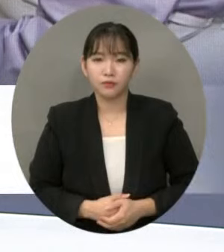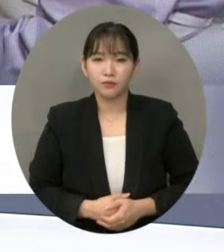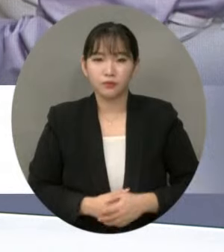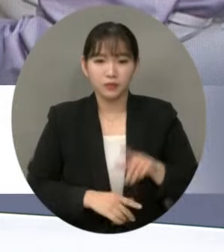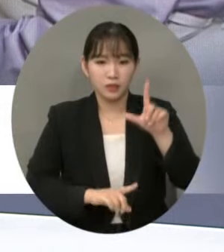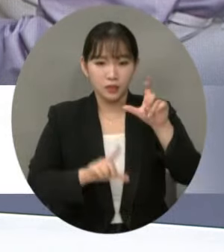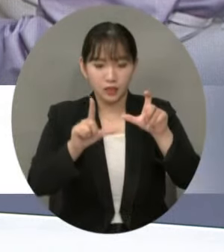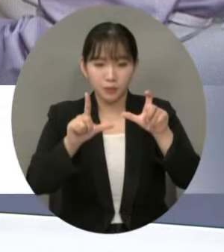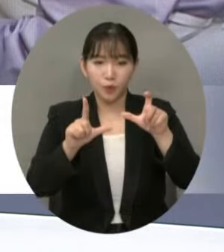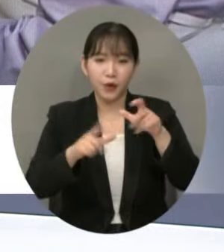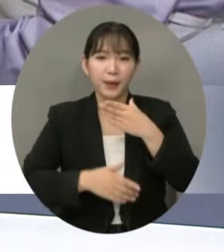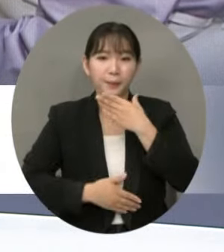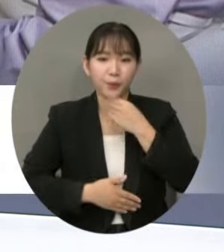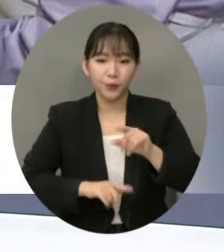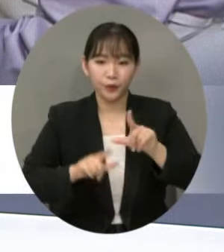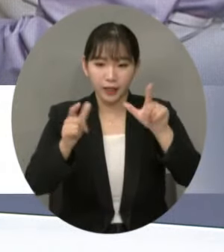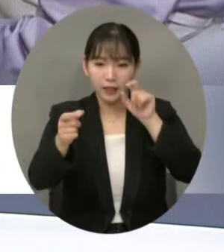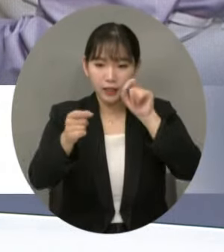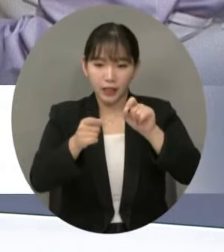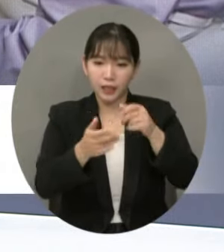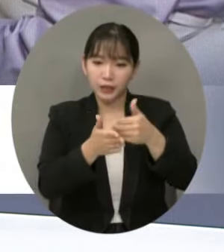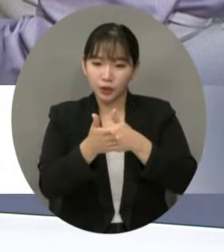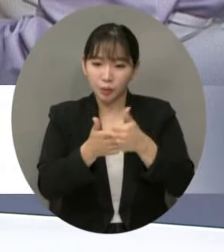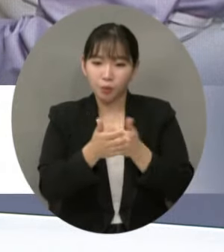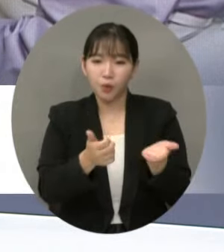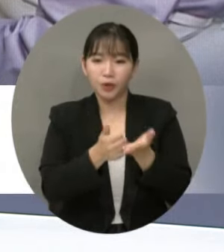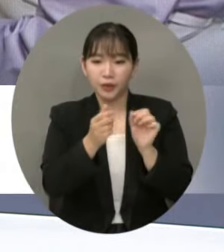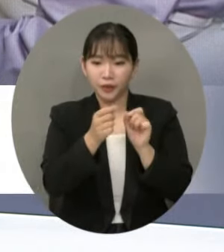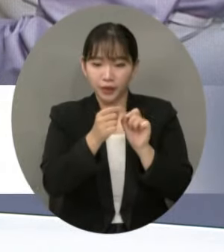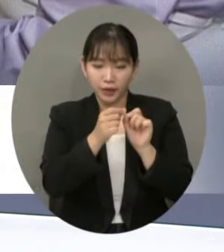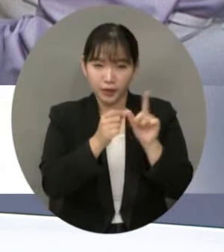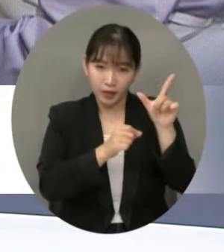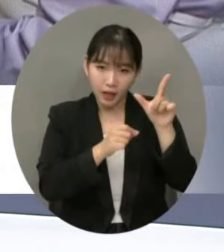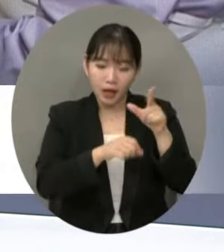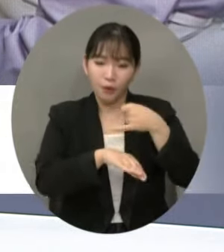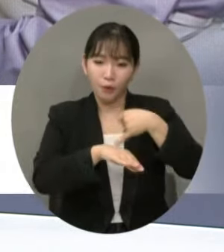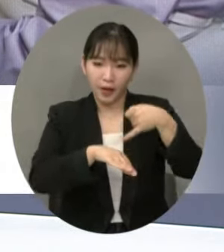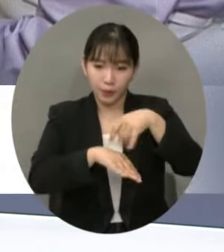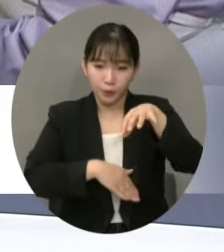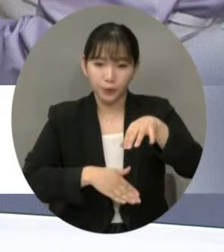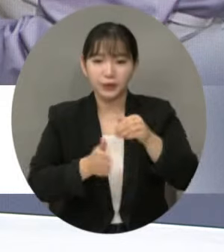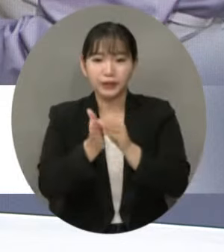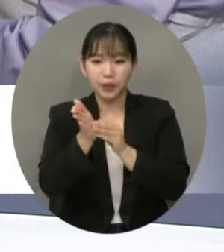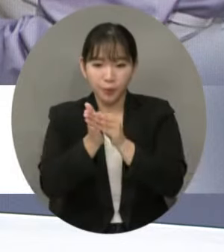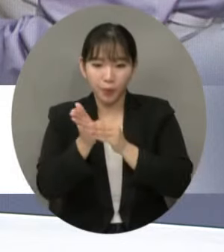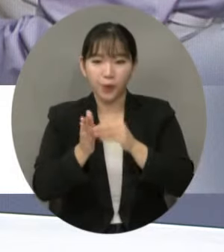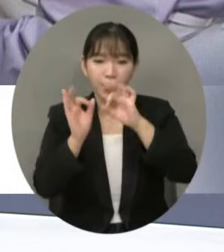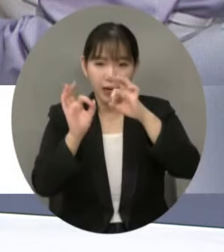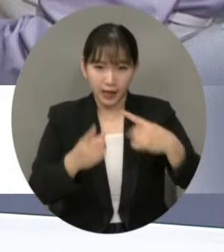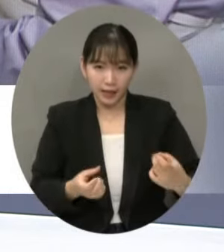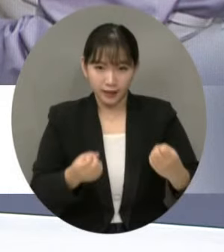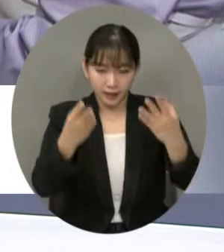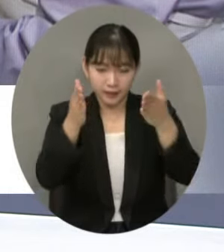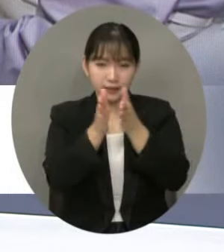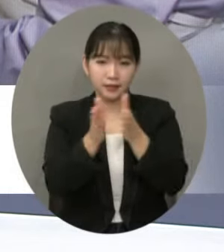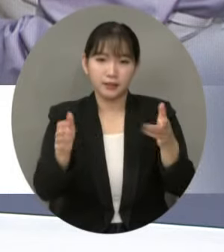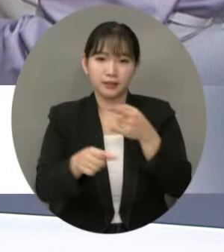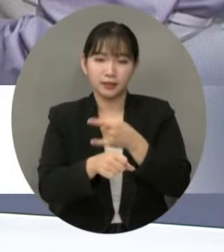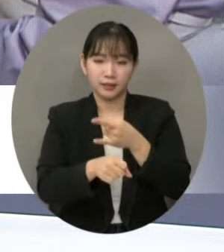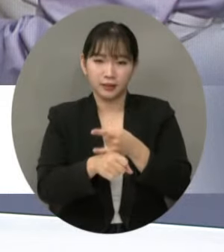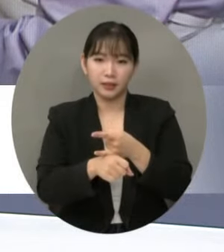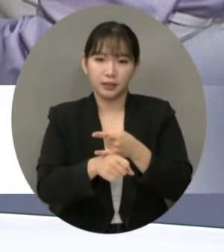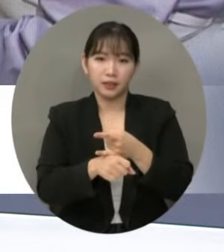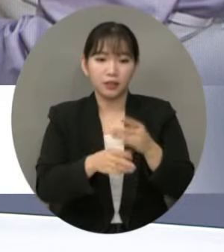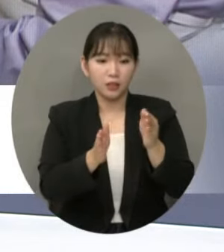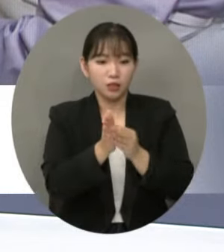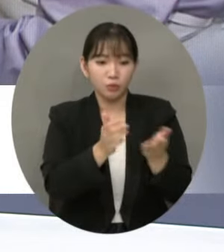오는 15일 초복을 앞두고 전북 주산지인 완도군이 여름 보양식인 전복 할인 행사를 대대적으로 시작했습니다.